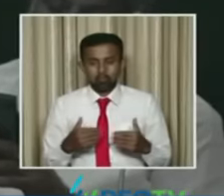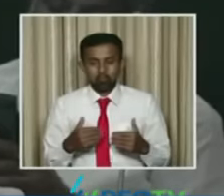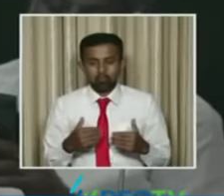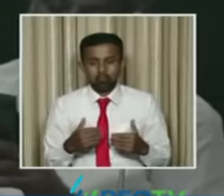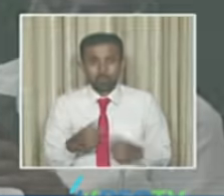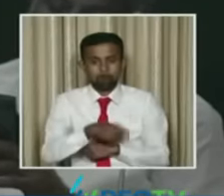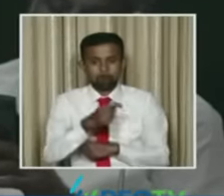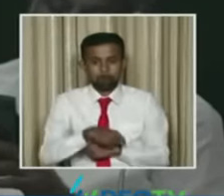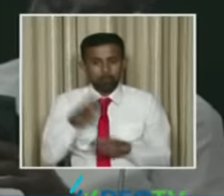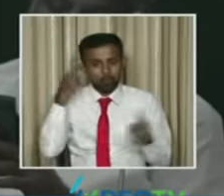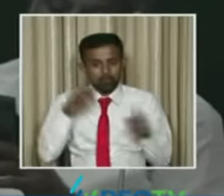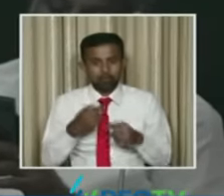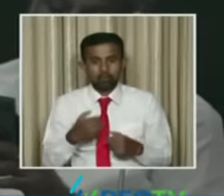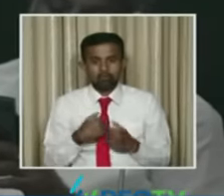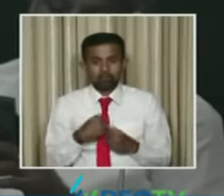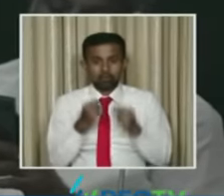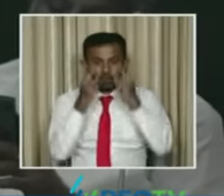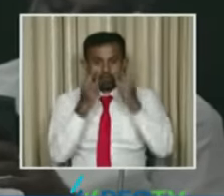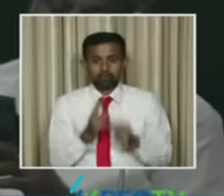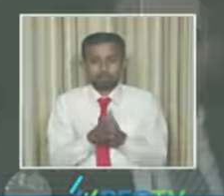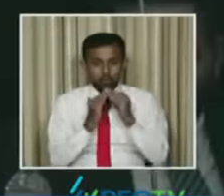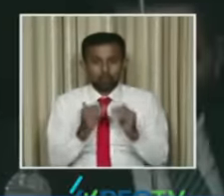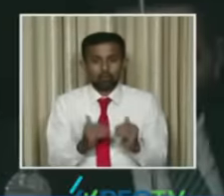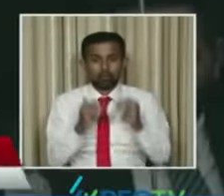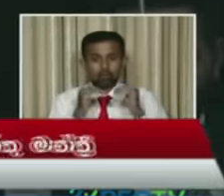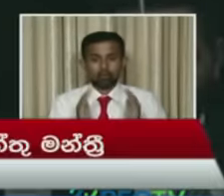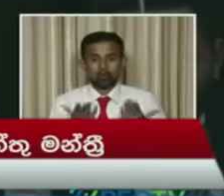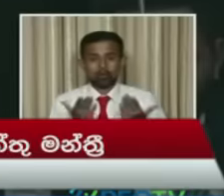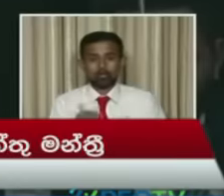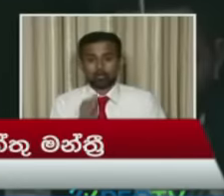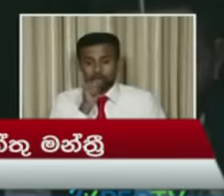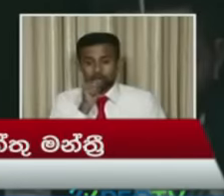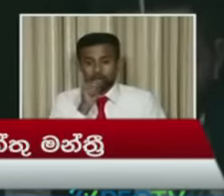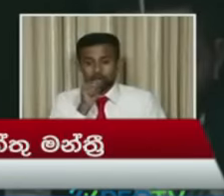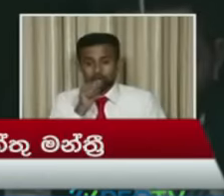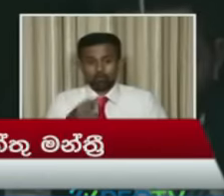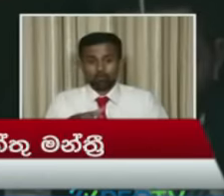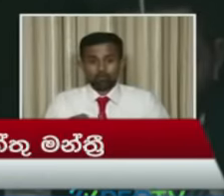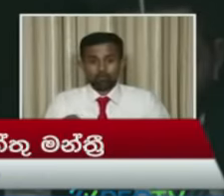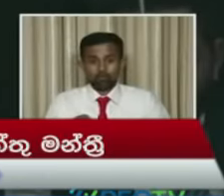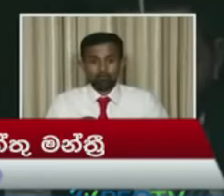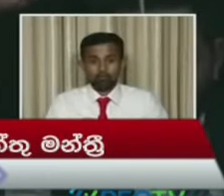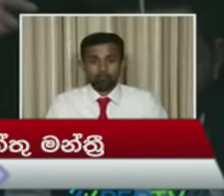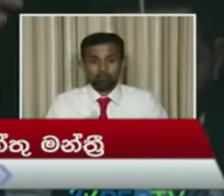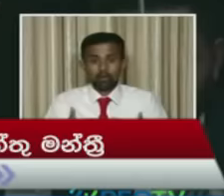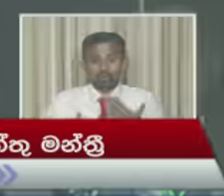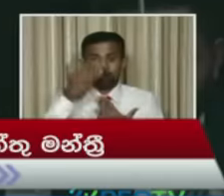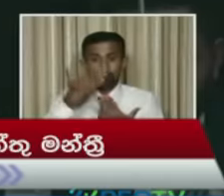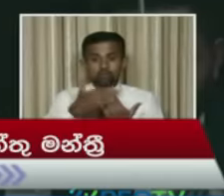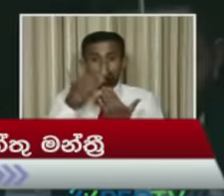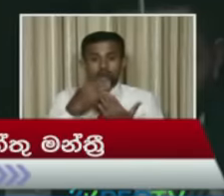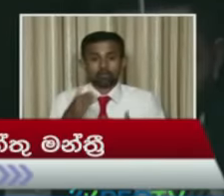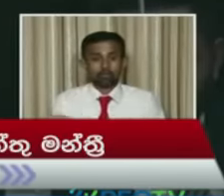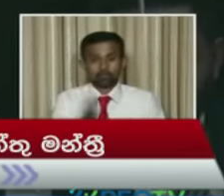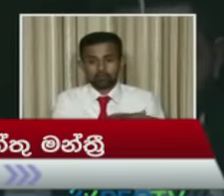ලබන පියවර පිළිබඳව මා දැනුවත් කිරීමට කටයුතු කරන බව දැනුම් දීලා තියෙනවා. දැන් මේ ජල කරාමය දැන් මේක තියෙන නිකාර තාප්පේ වගේ දෙපැත්තට තියෙන්නේ.